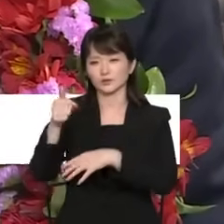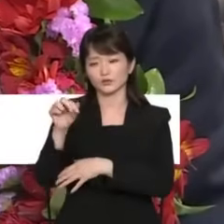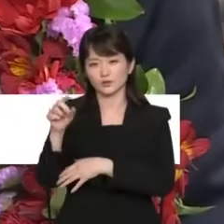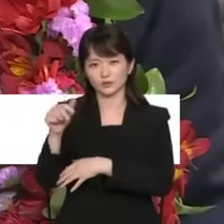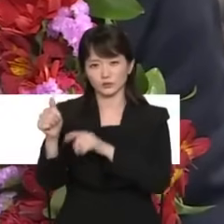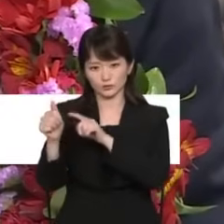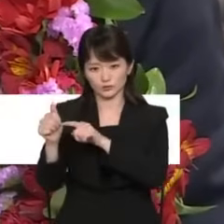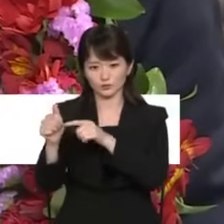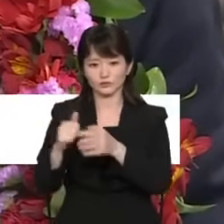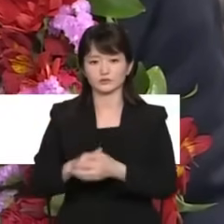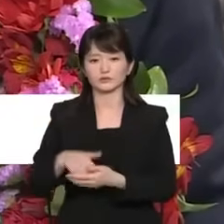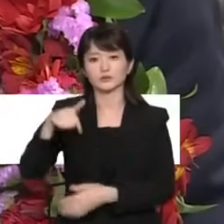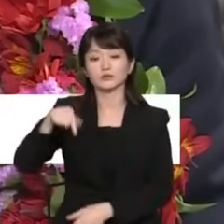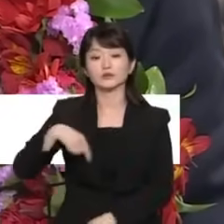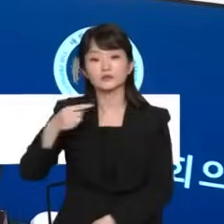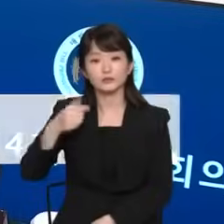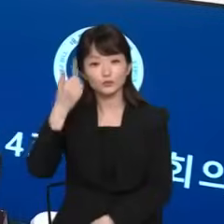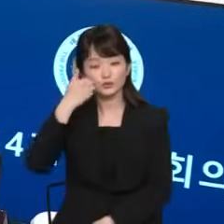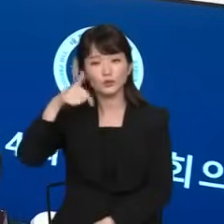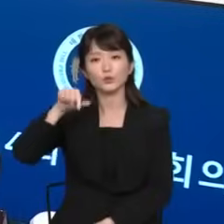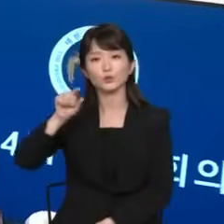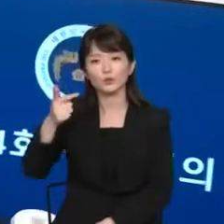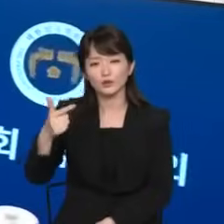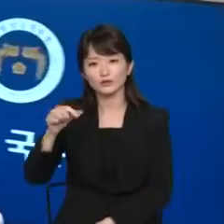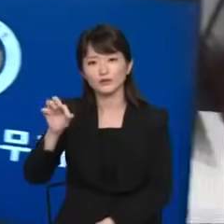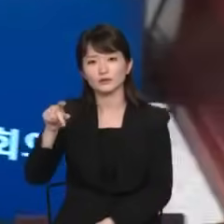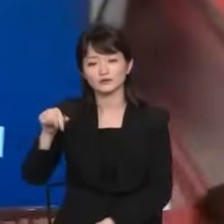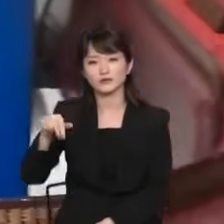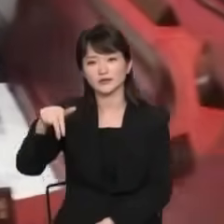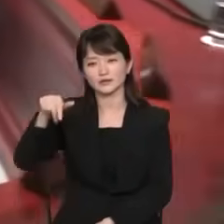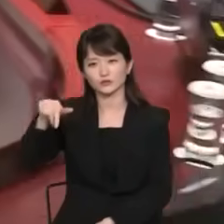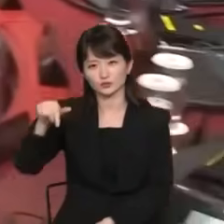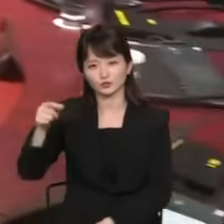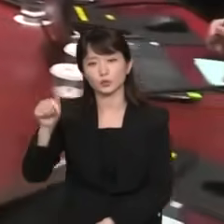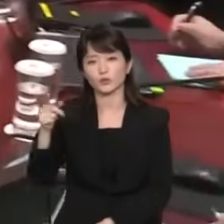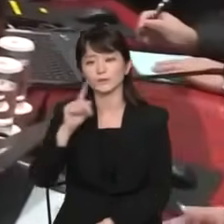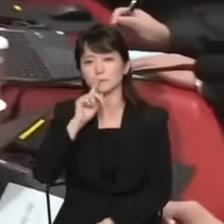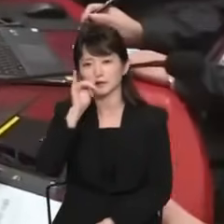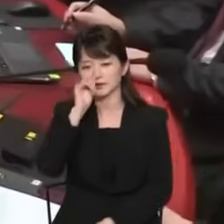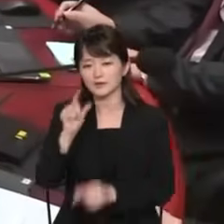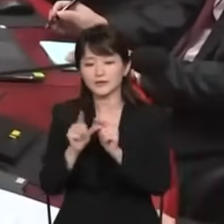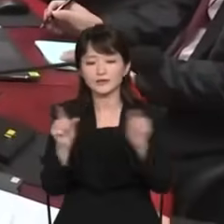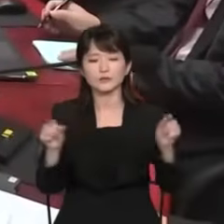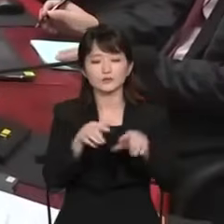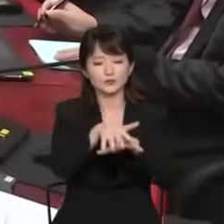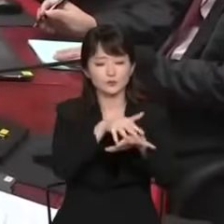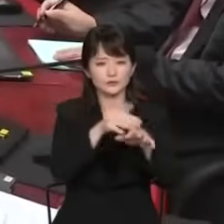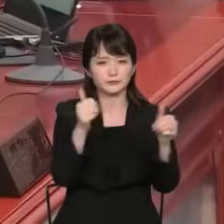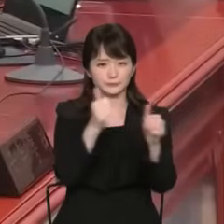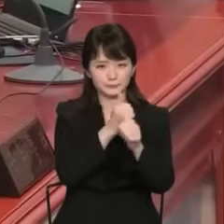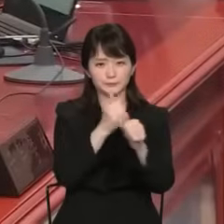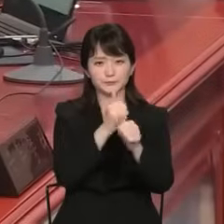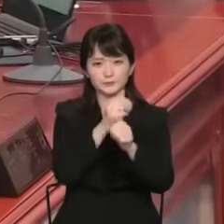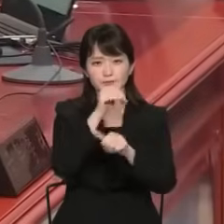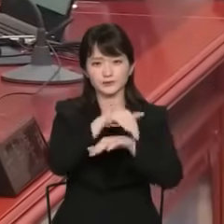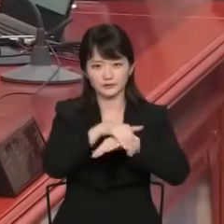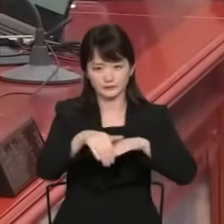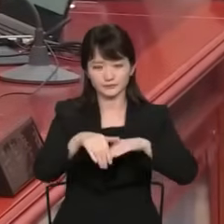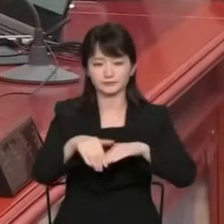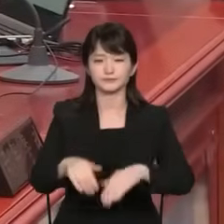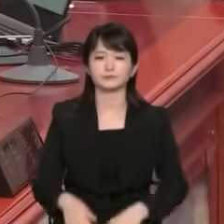등이 후임으로 거론됩니다. 이후 일부 부처 장관을 교체하는 개각도 이뤄질 전망입니다.